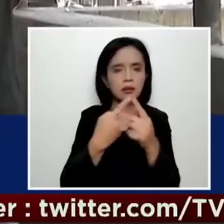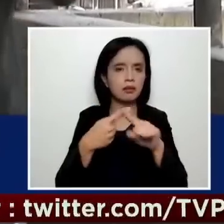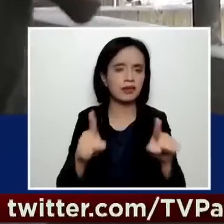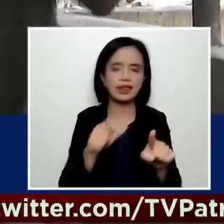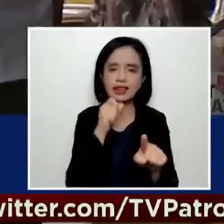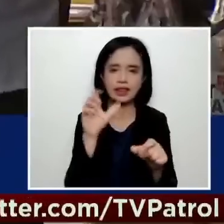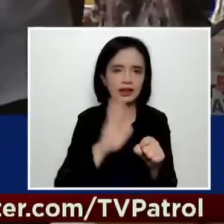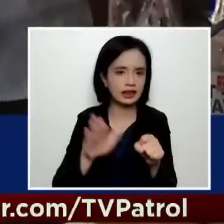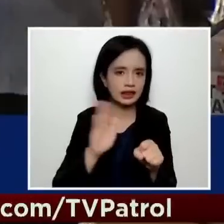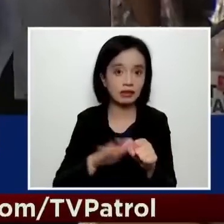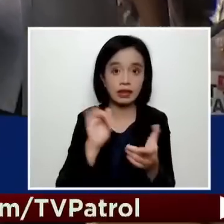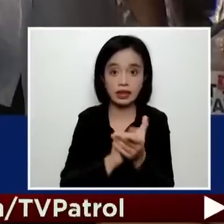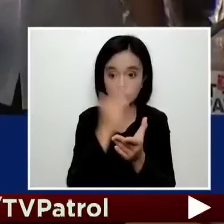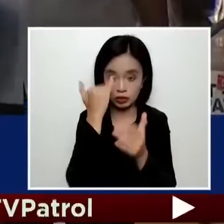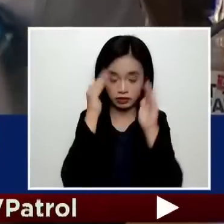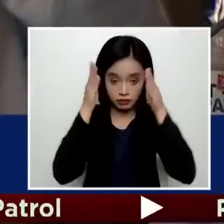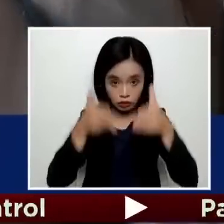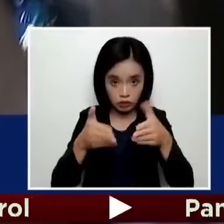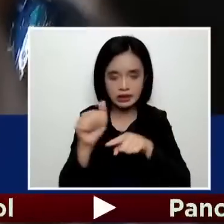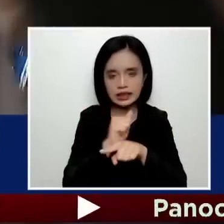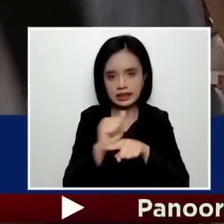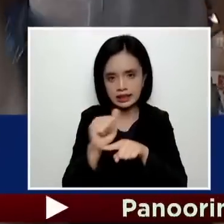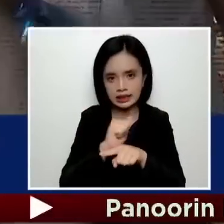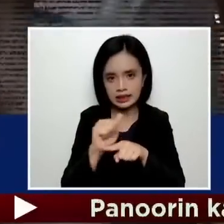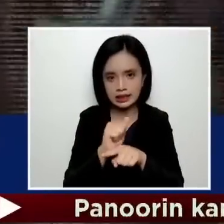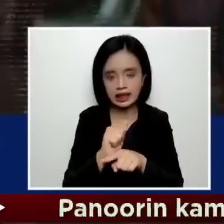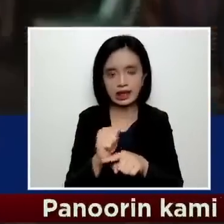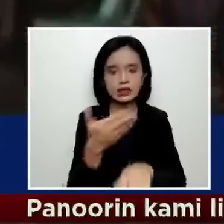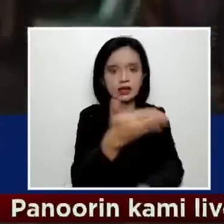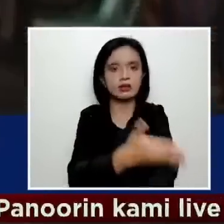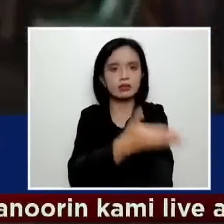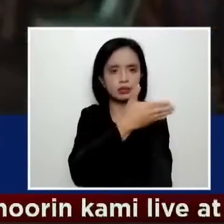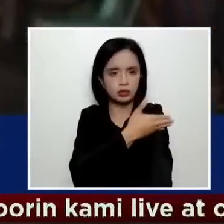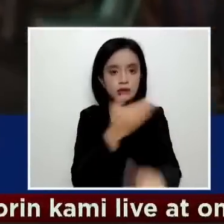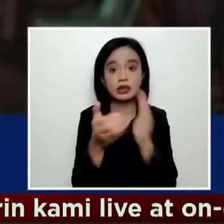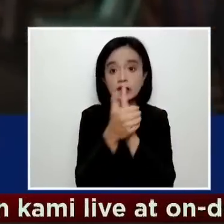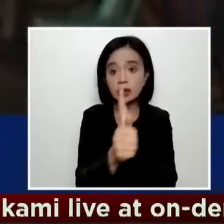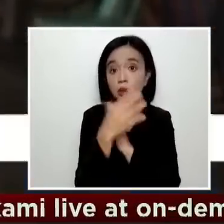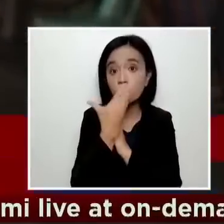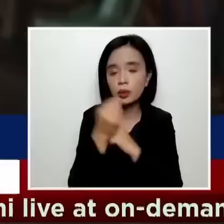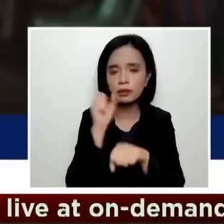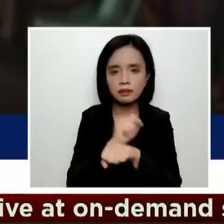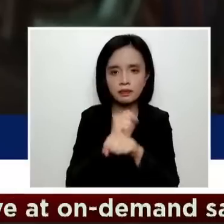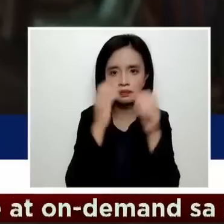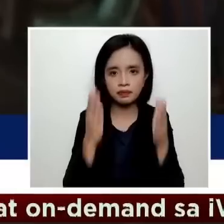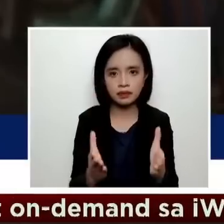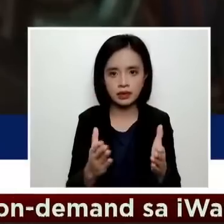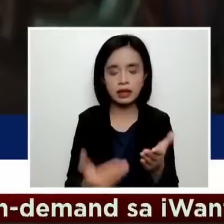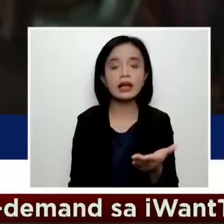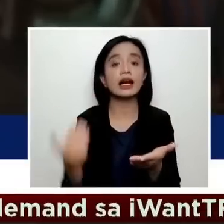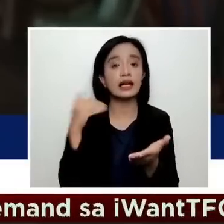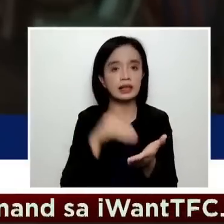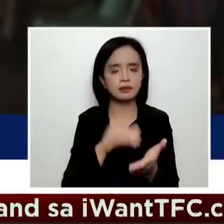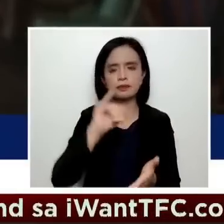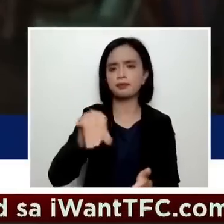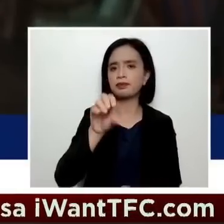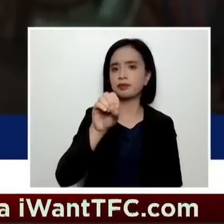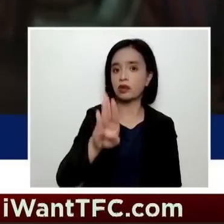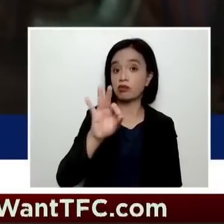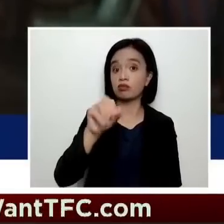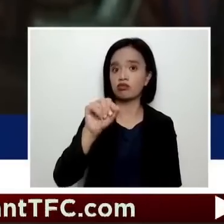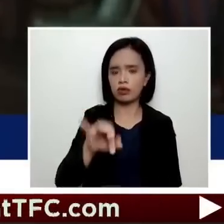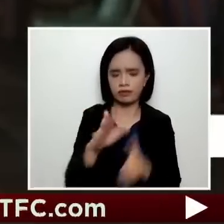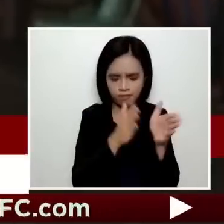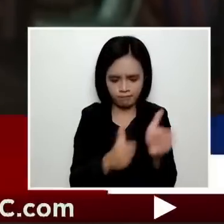ang training at upskilling ng mga manggagawa. Isang job fair naman ang inihahanda ng Labor Department para